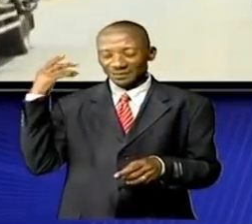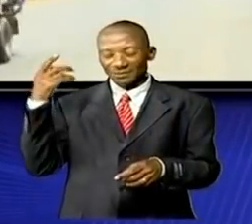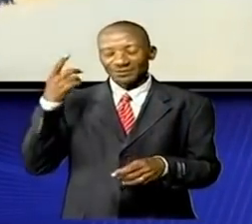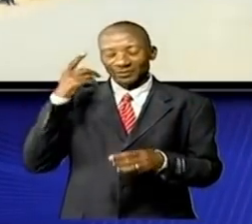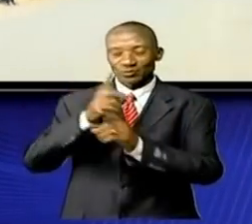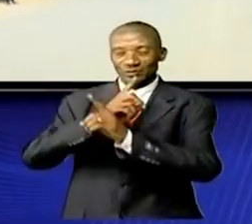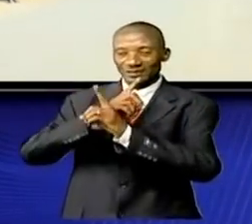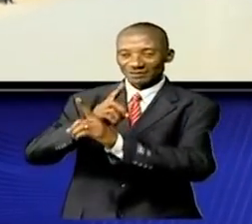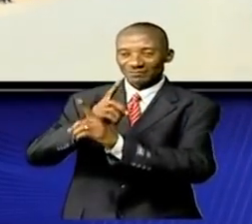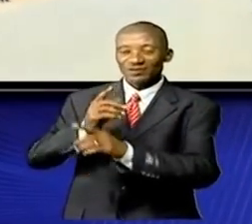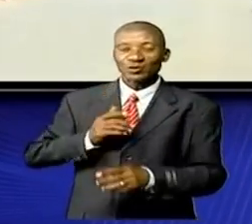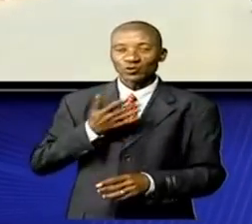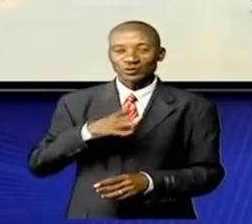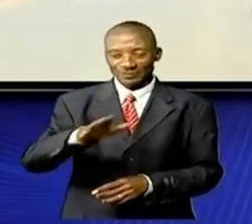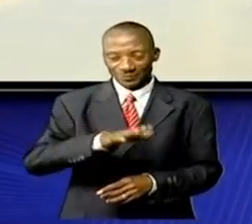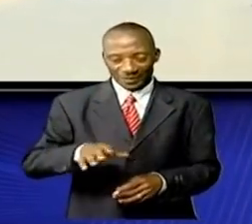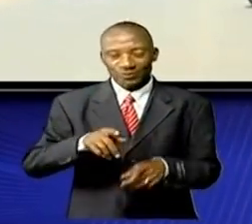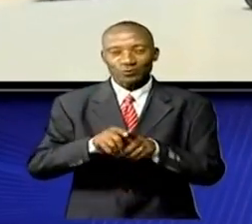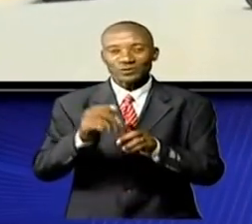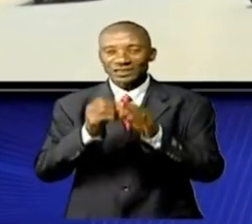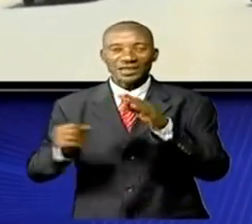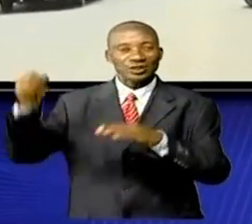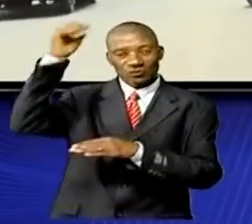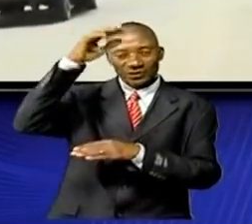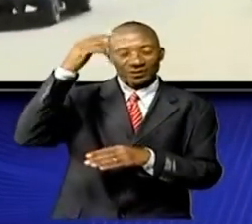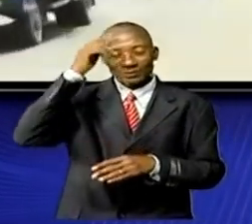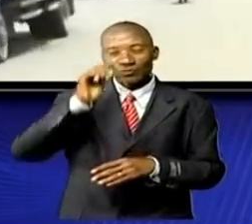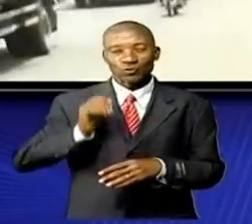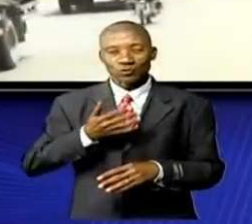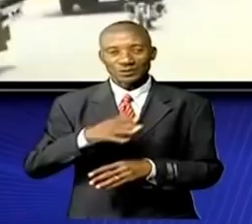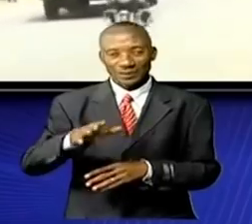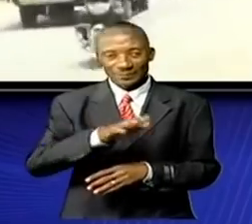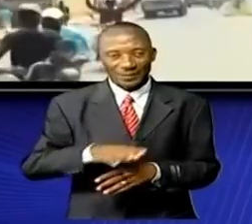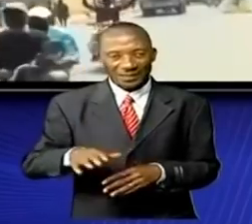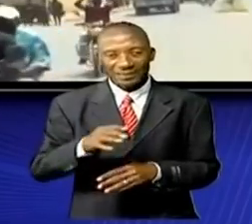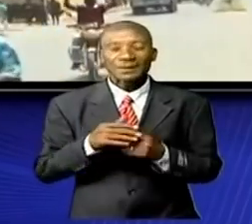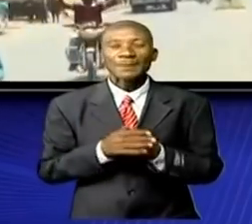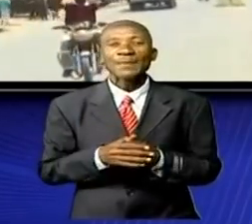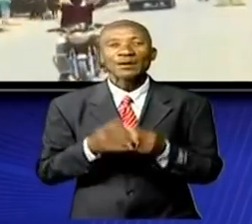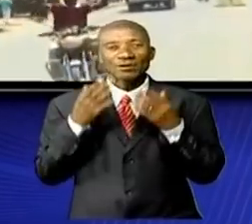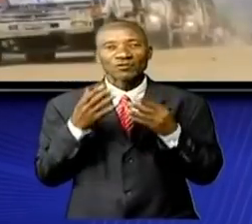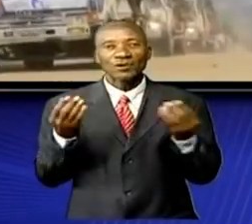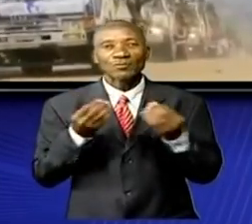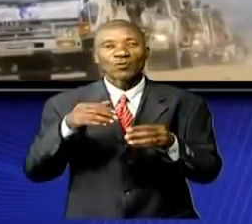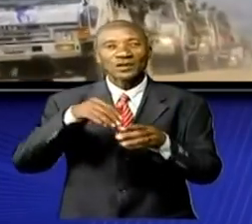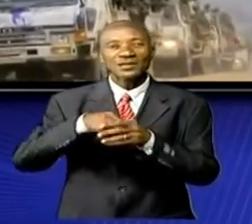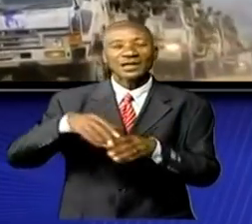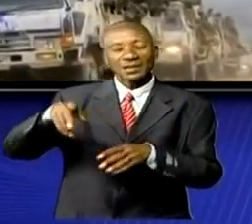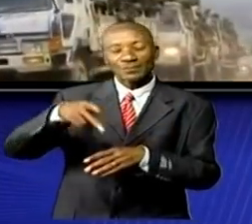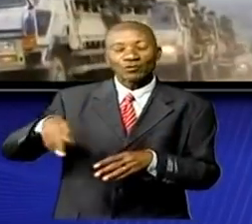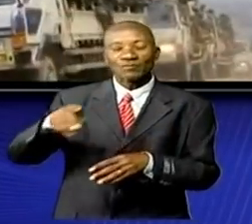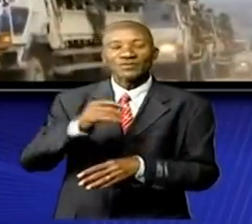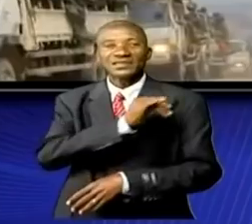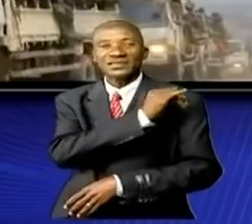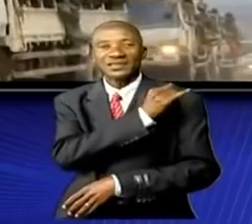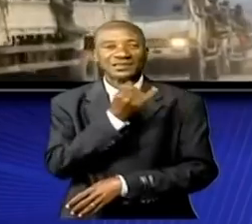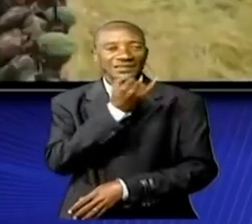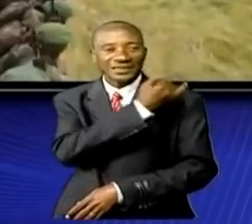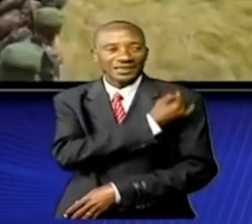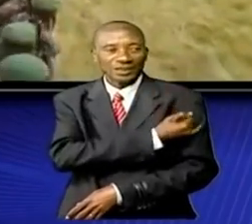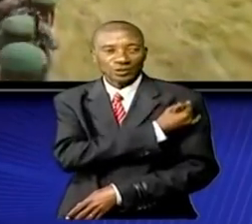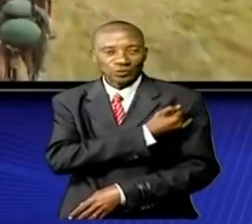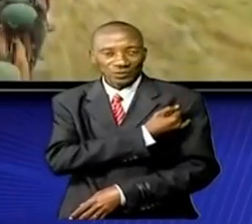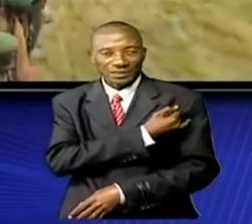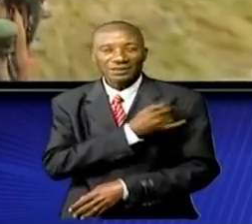national et la souveraineté de l'État, les FARDC viennent de gonfler les effectifs dans la province de l'Ituri à Bounia pour la traque des